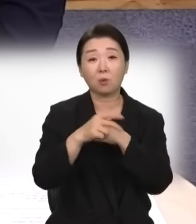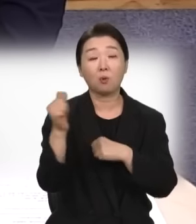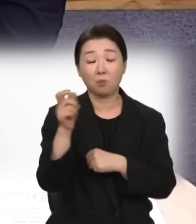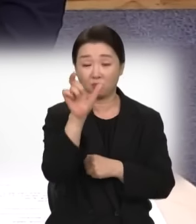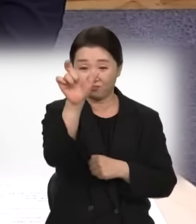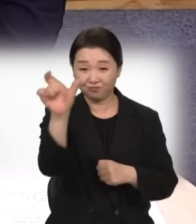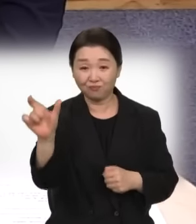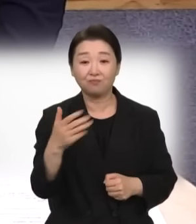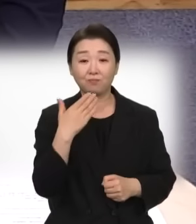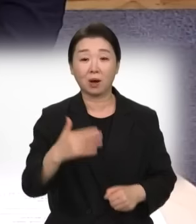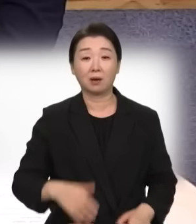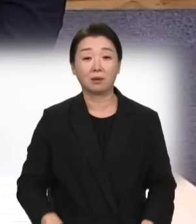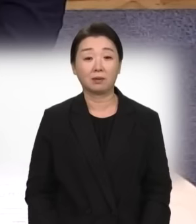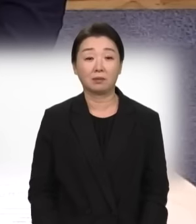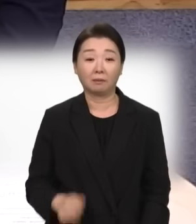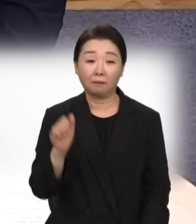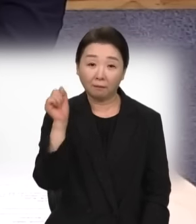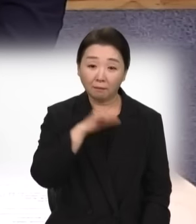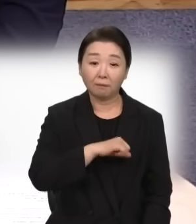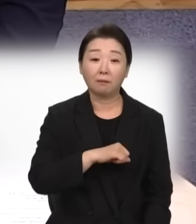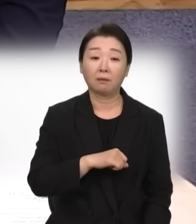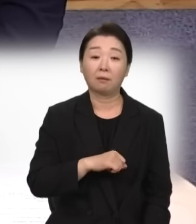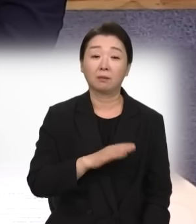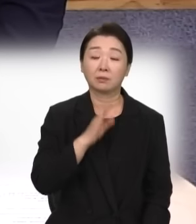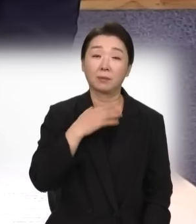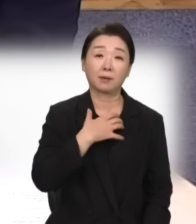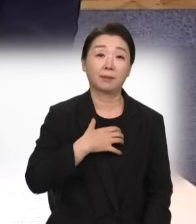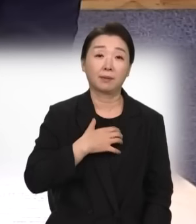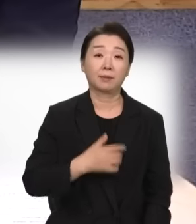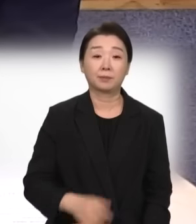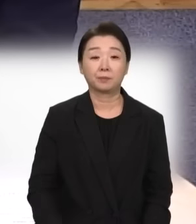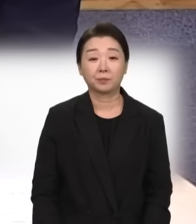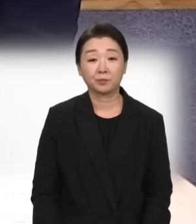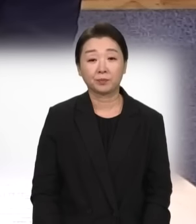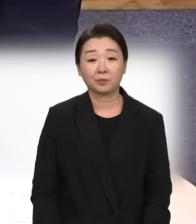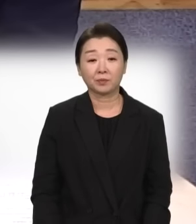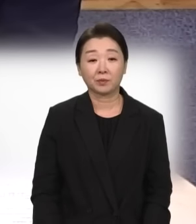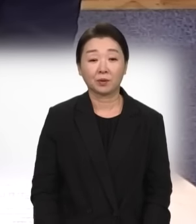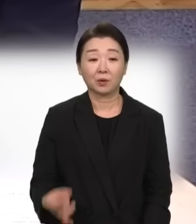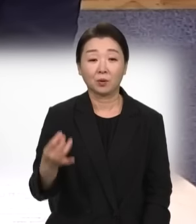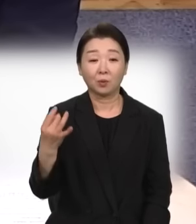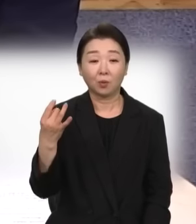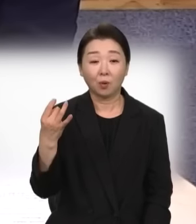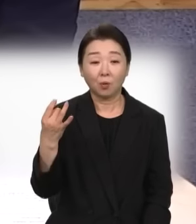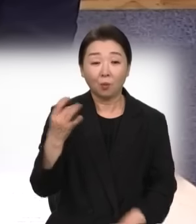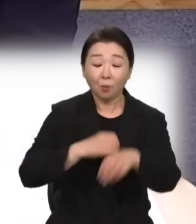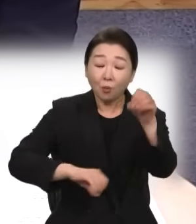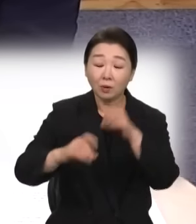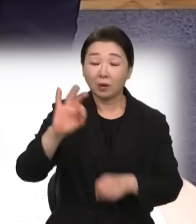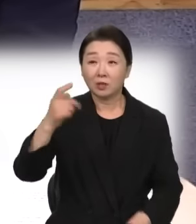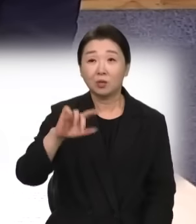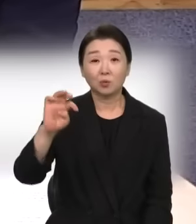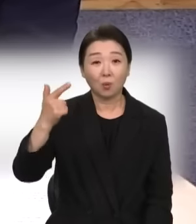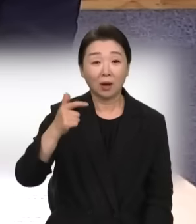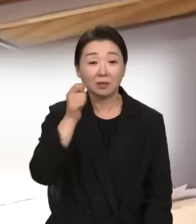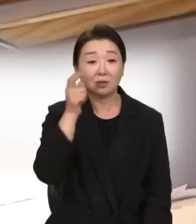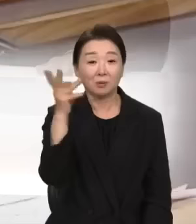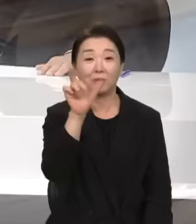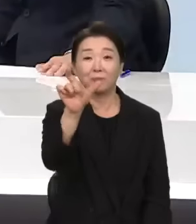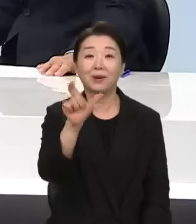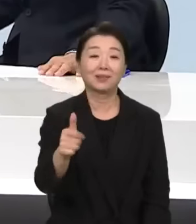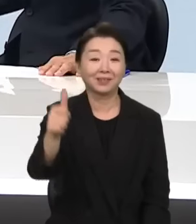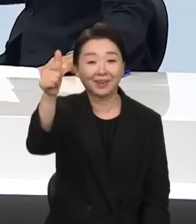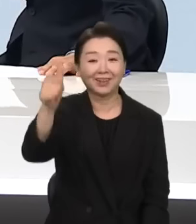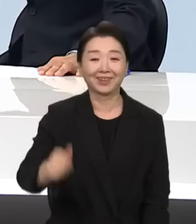쭉 현수하고 예예 그 좀 진짜 걱정이 돼가지고 오히려 인요한 의원 전화번호를 저어는게 어떨까